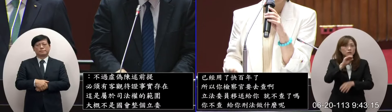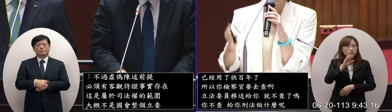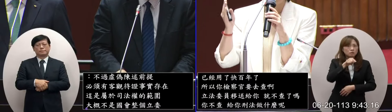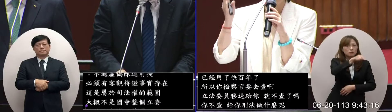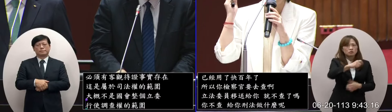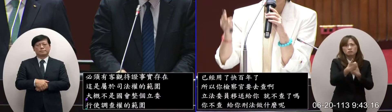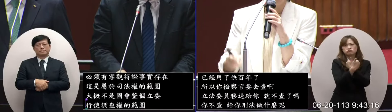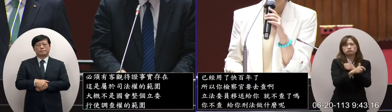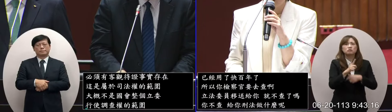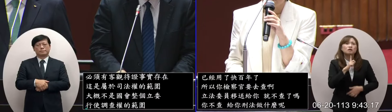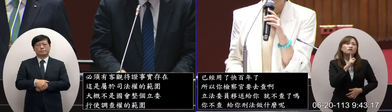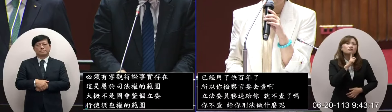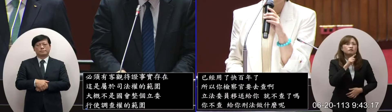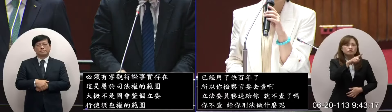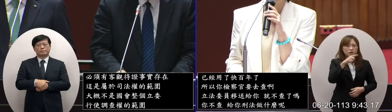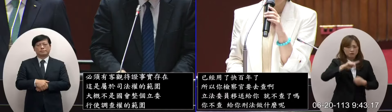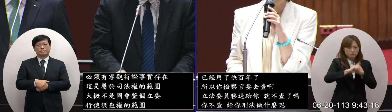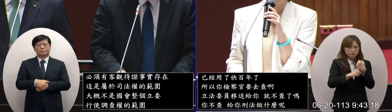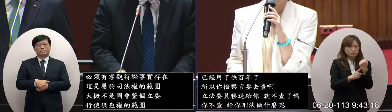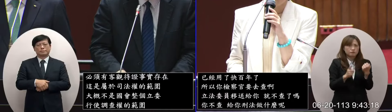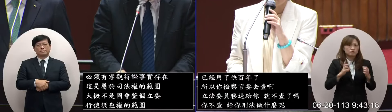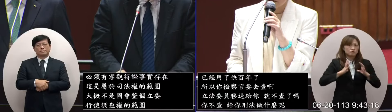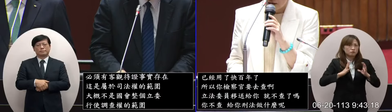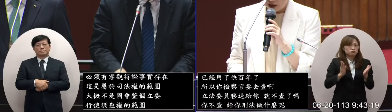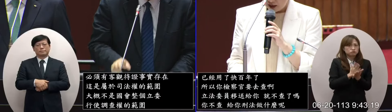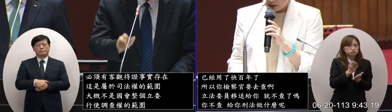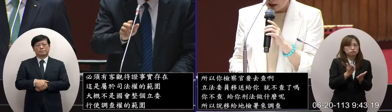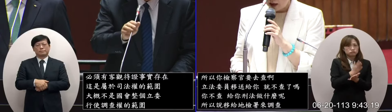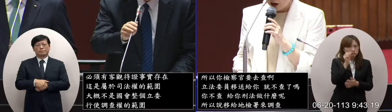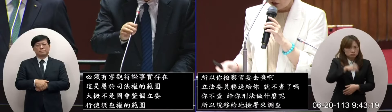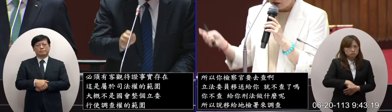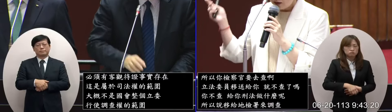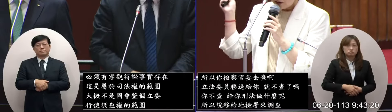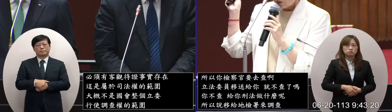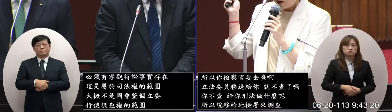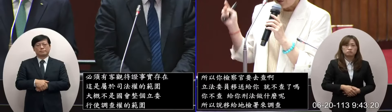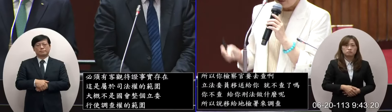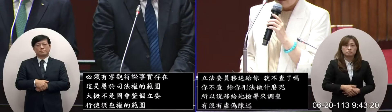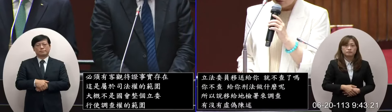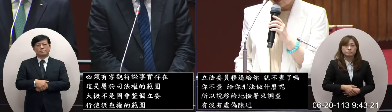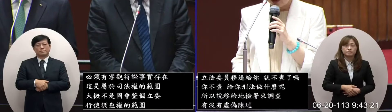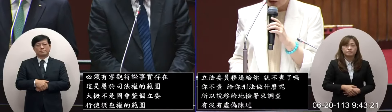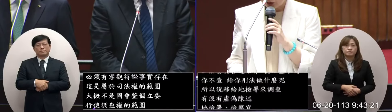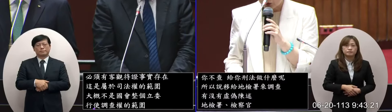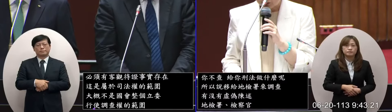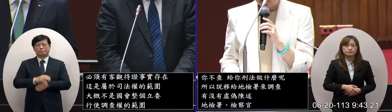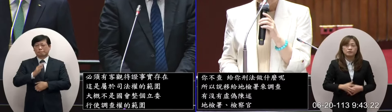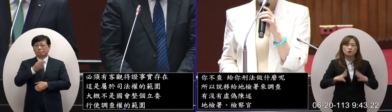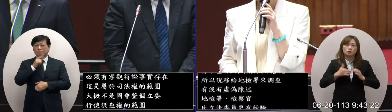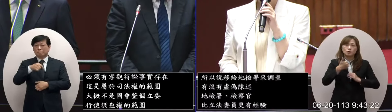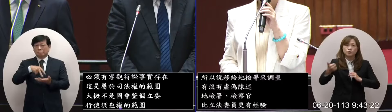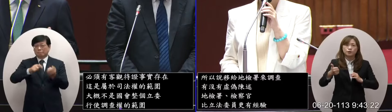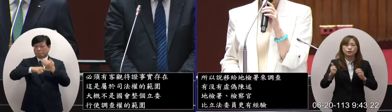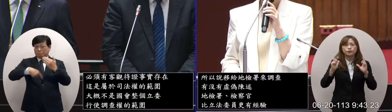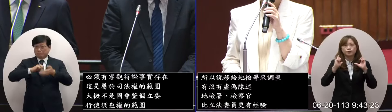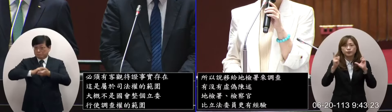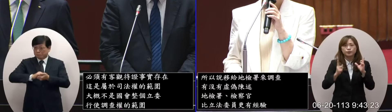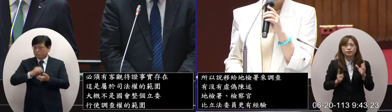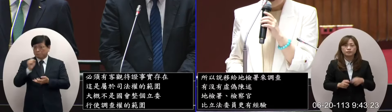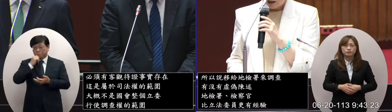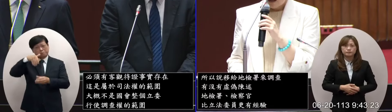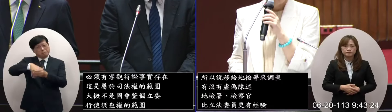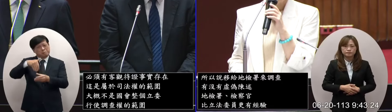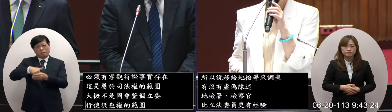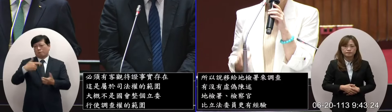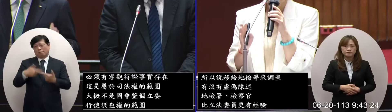验，法官更有判断，这是依法行事。下一条，官员出席质询， 在立法院的决定不能用